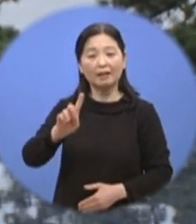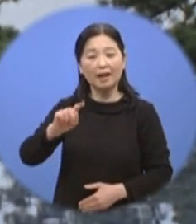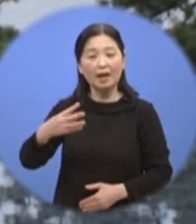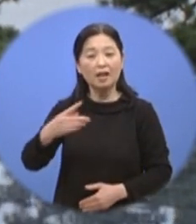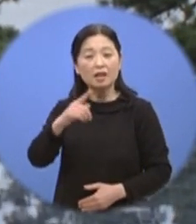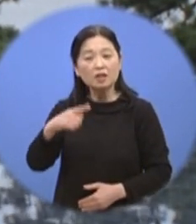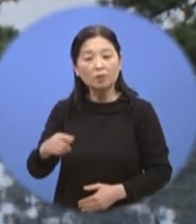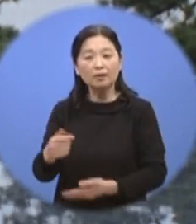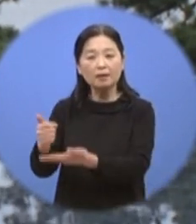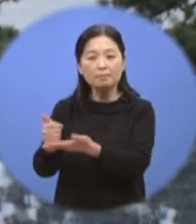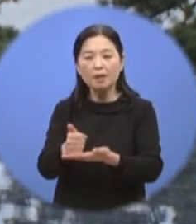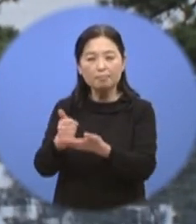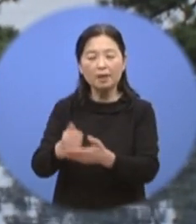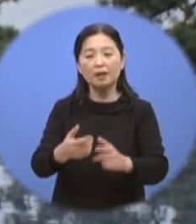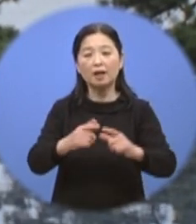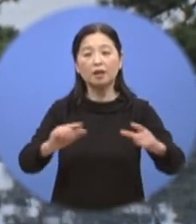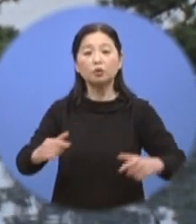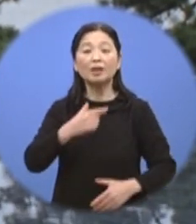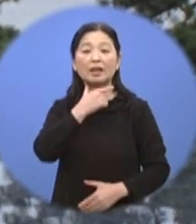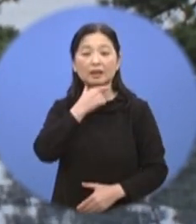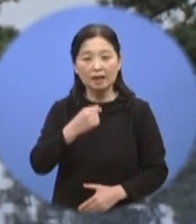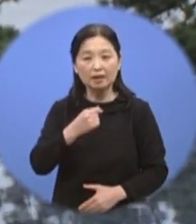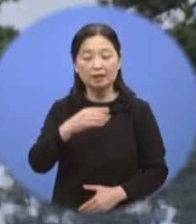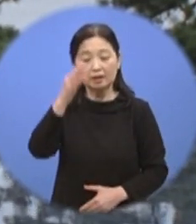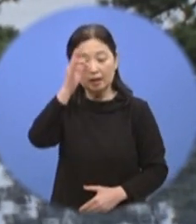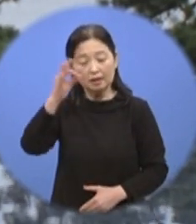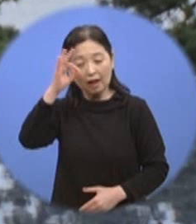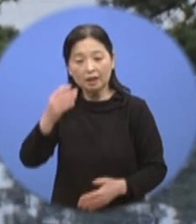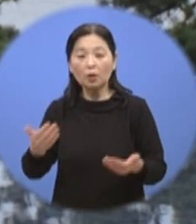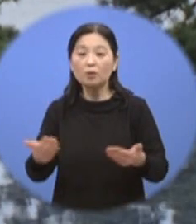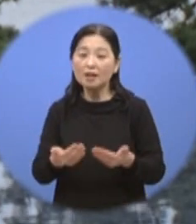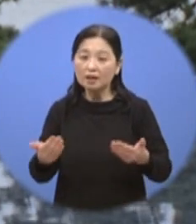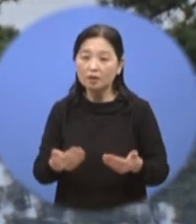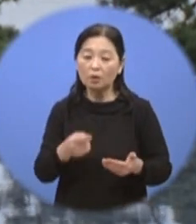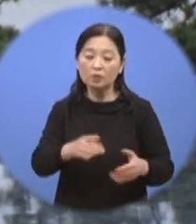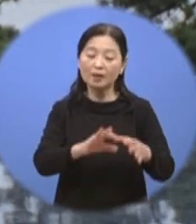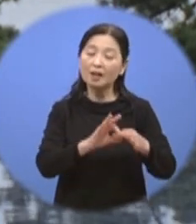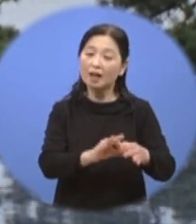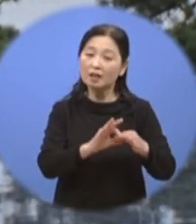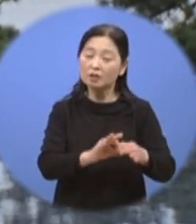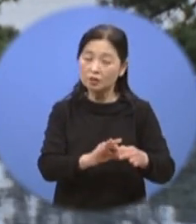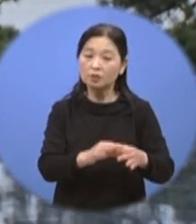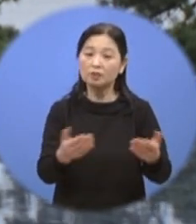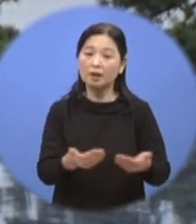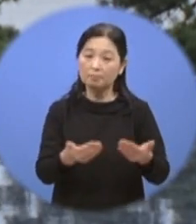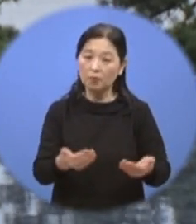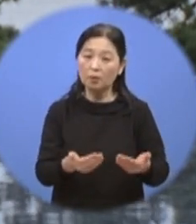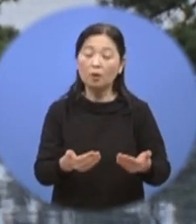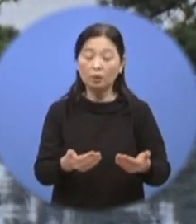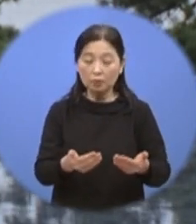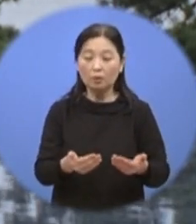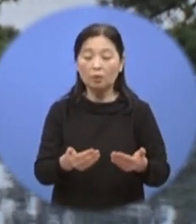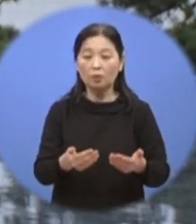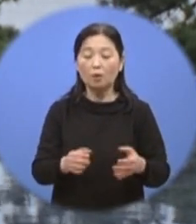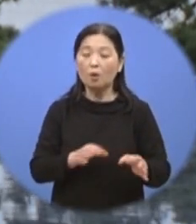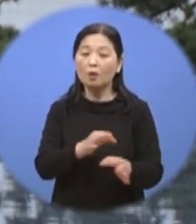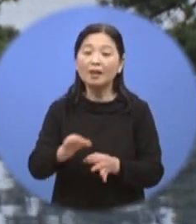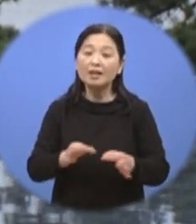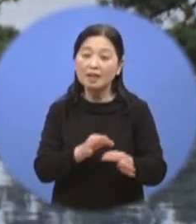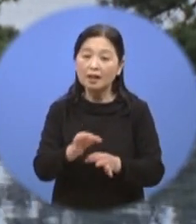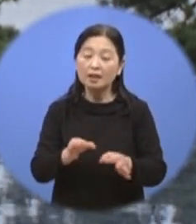ており、そういったですね、観光産業、またそれらの周辺産業もですね、経済効果というところをぜひワーケーション